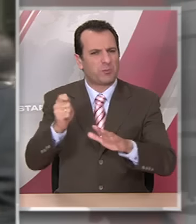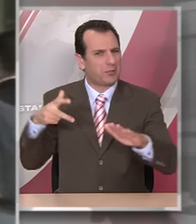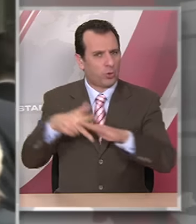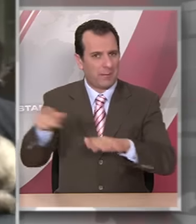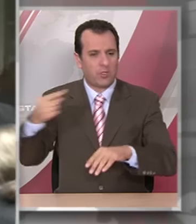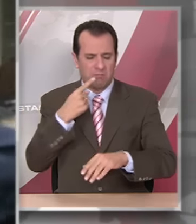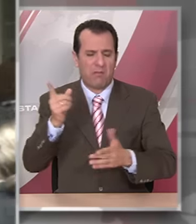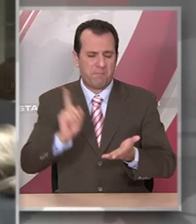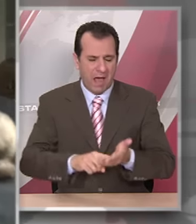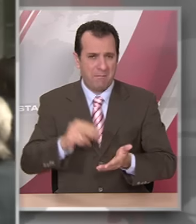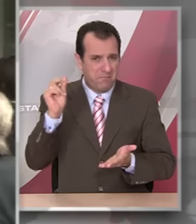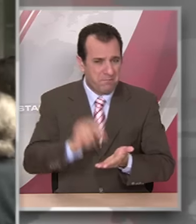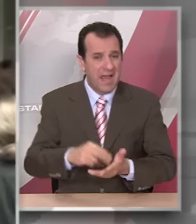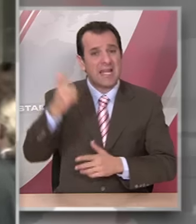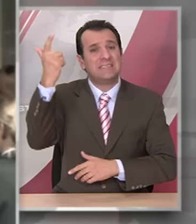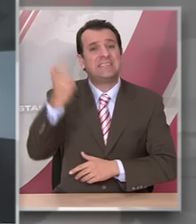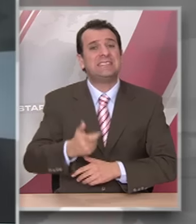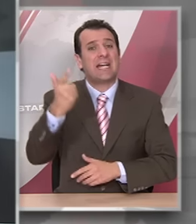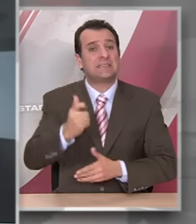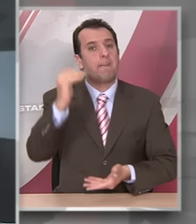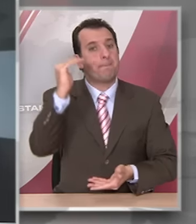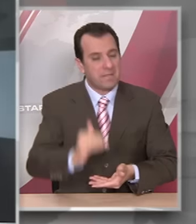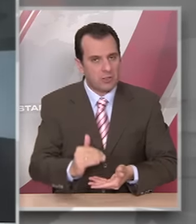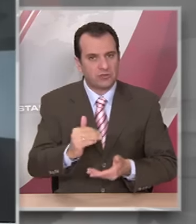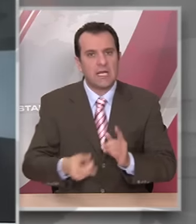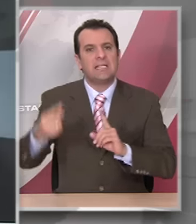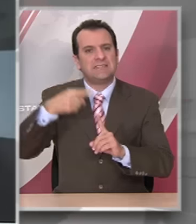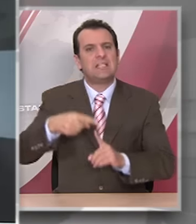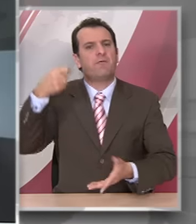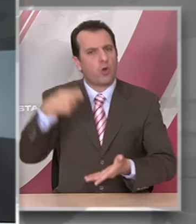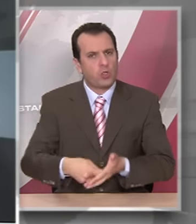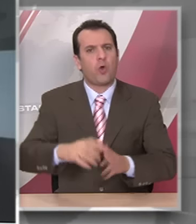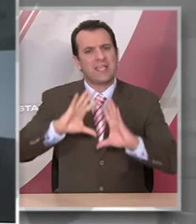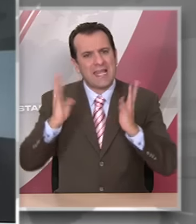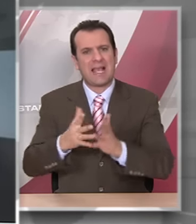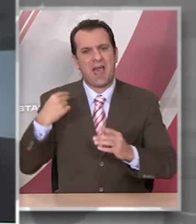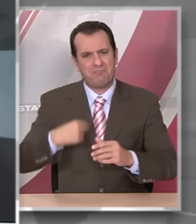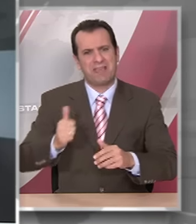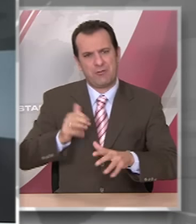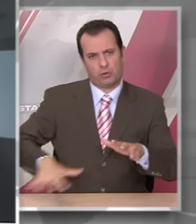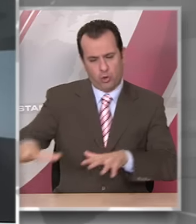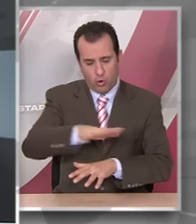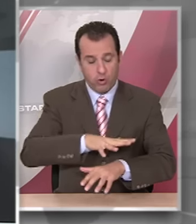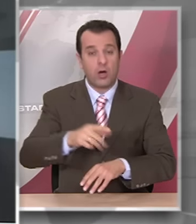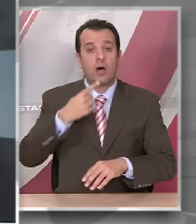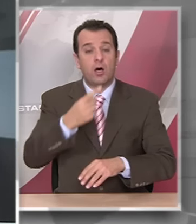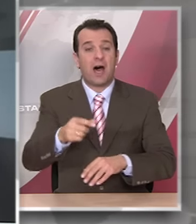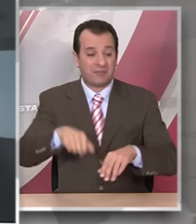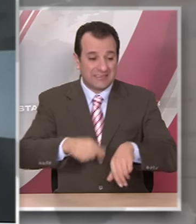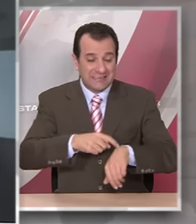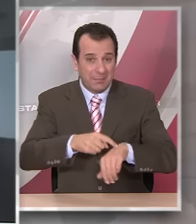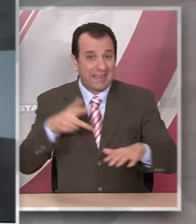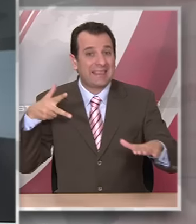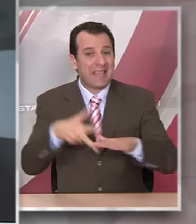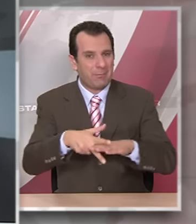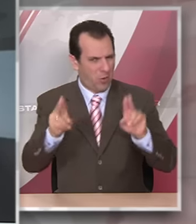και αλλαγές στο φορολογικό και το δημόσιο τομέα. Ο επικεφαλής του Ευρωπαϊκού Τμήματος του ΔΝΤ έστειλε τελεσίγραφο στη Γερμανία πως το ταμείο μένει στο